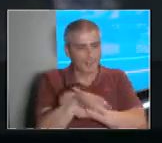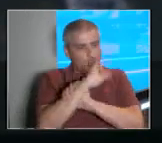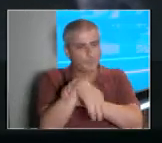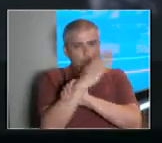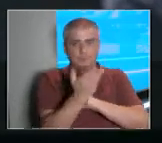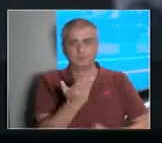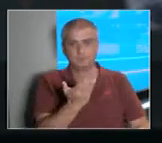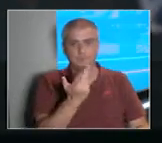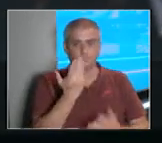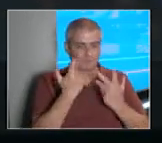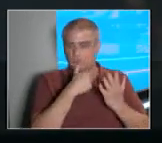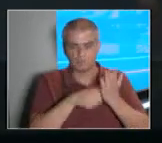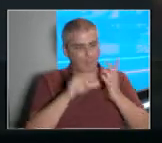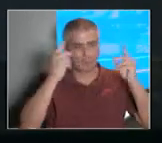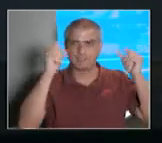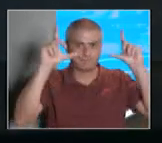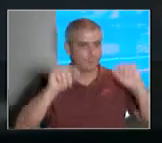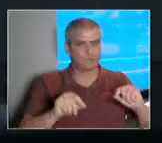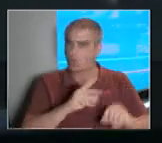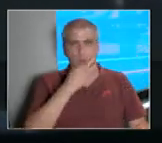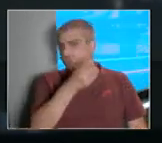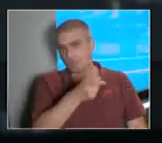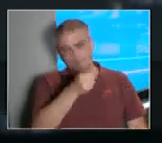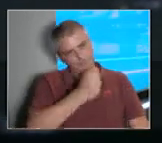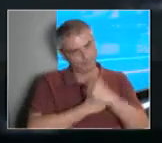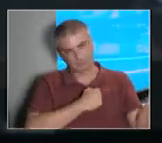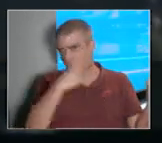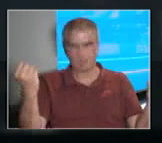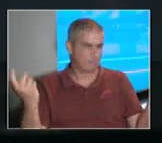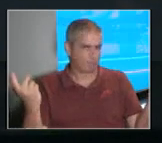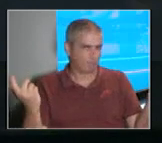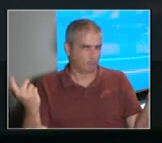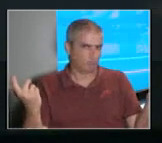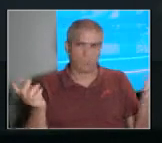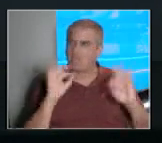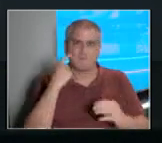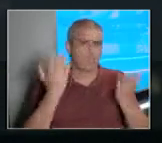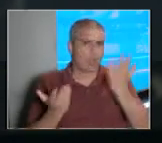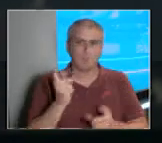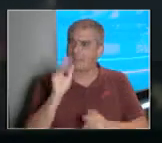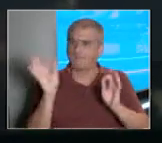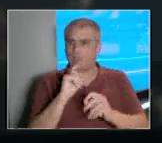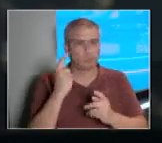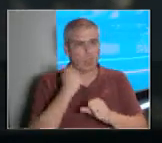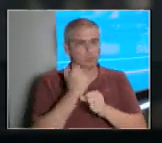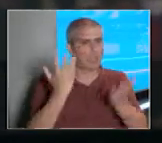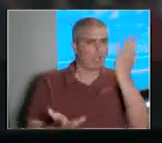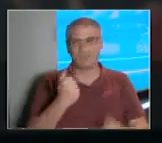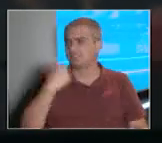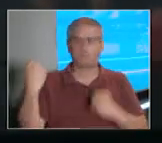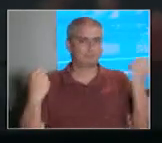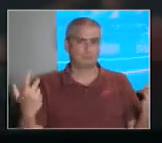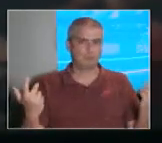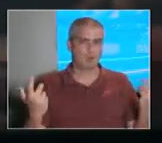מתרוקן, והחשבון הבנק מתרוקן, לא שואלים אותם את הימין לשמאל. ואף אחד לא מבחין בזה, וגם הווירוס לא מבחין בין ימין לשמאל. אז